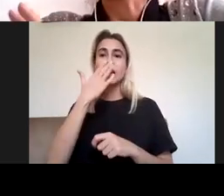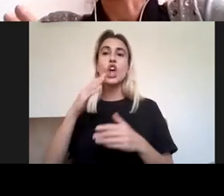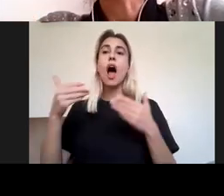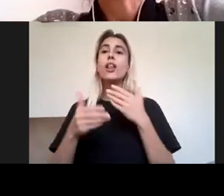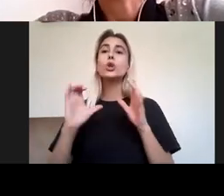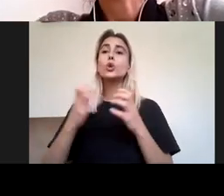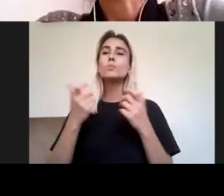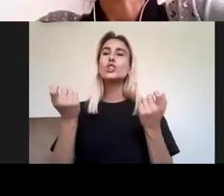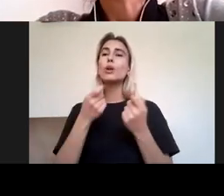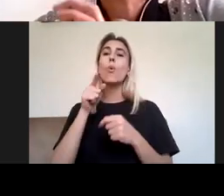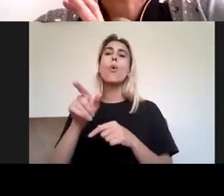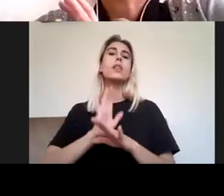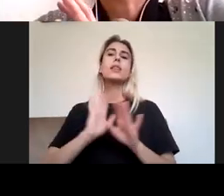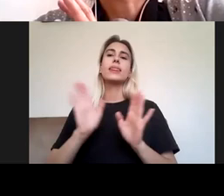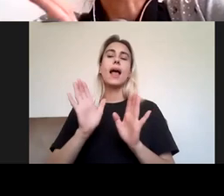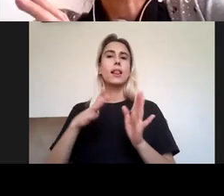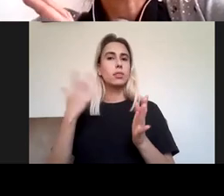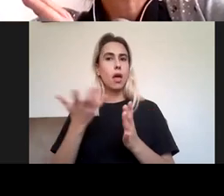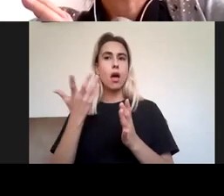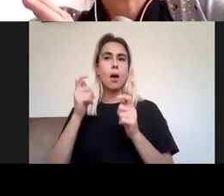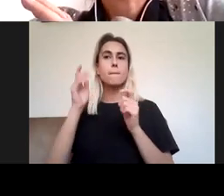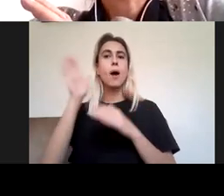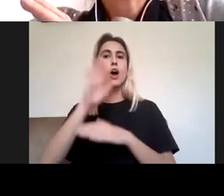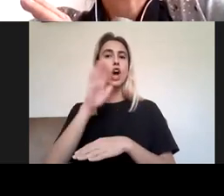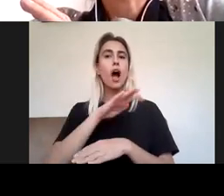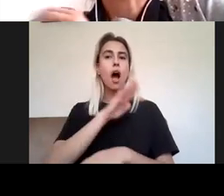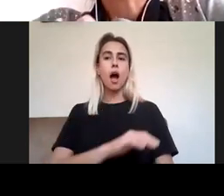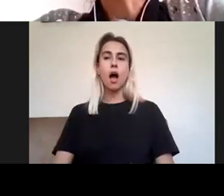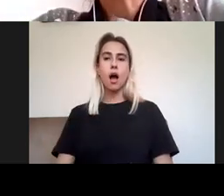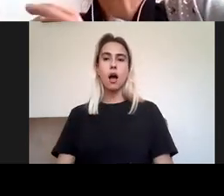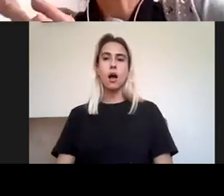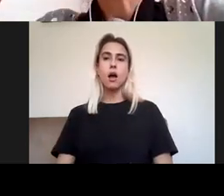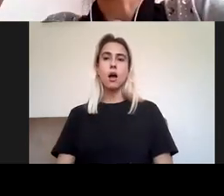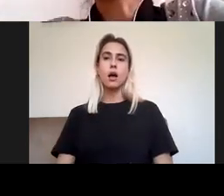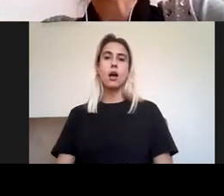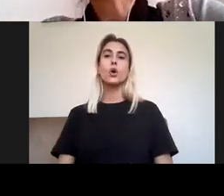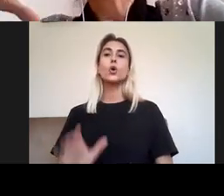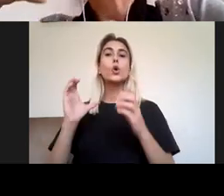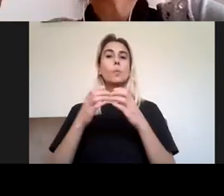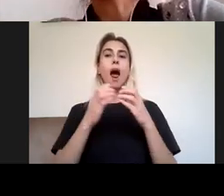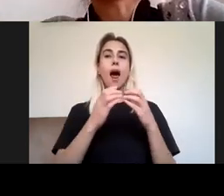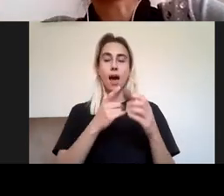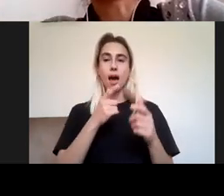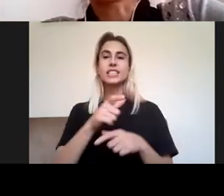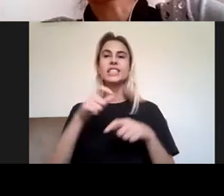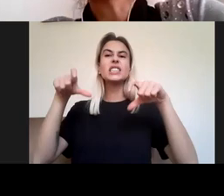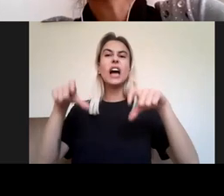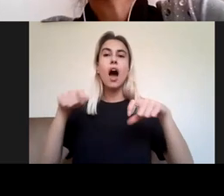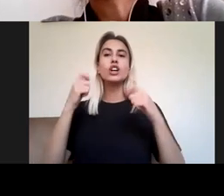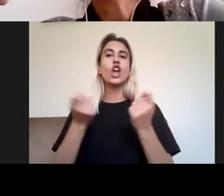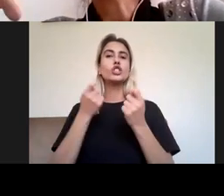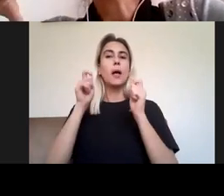olarak yapmadık bu çalışmayı. Başka şeylerde, başka gruplar da sahada çalışmalar